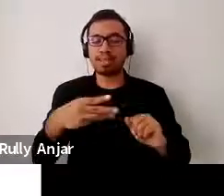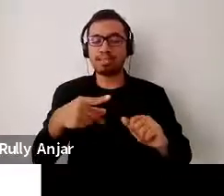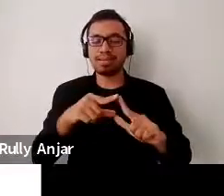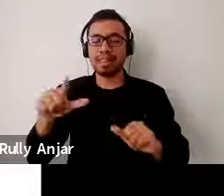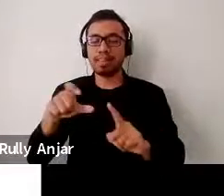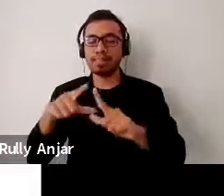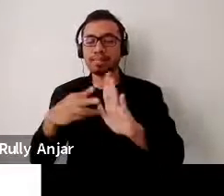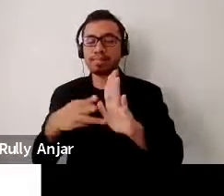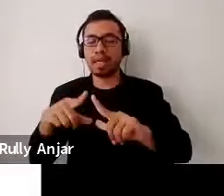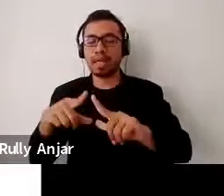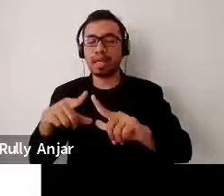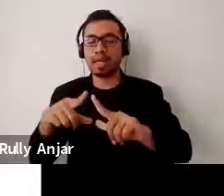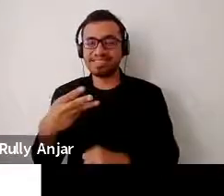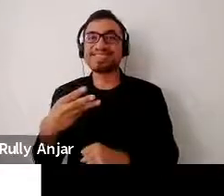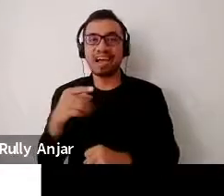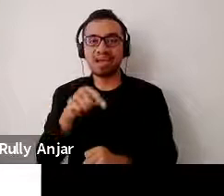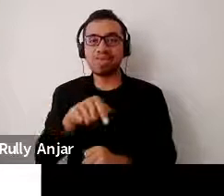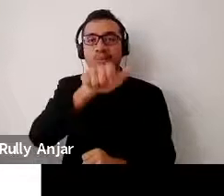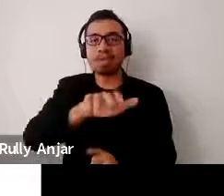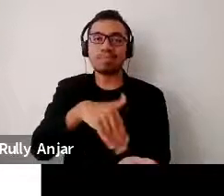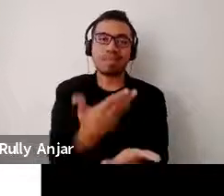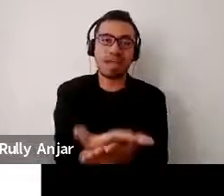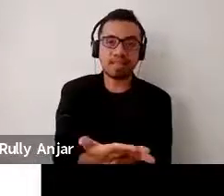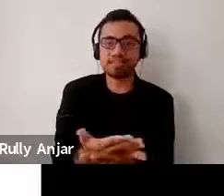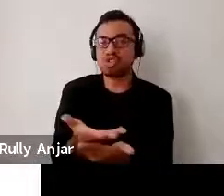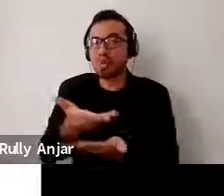damage. Saya kira itu saja dari saya. Terima kasih.